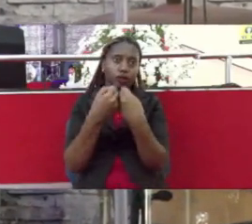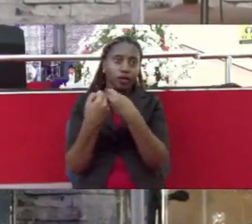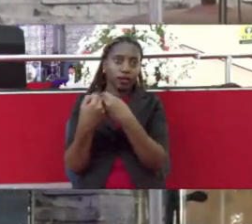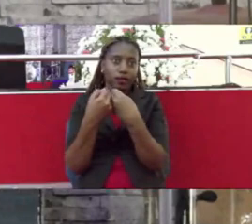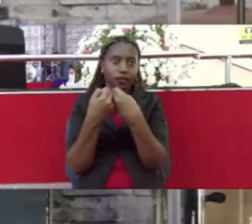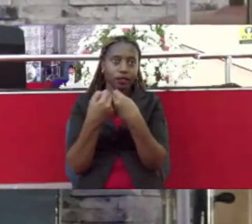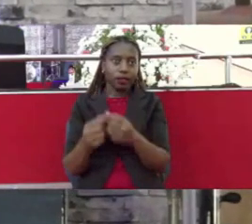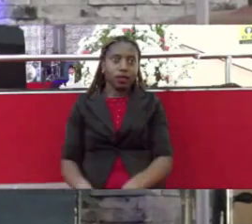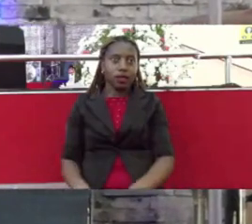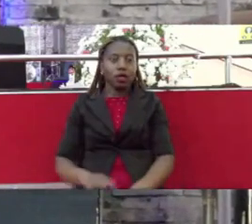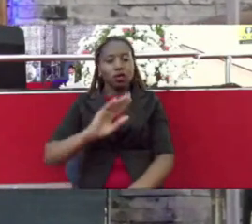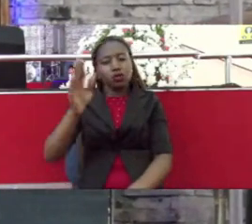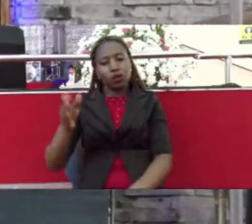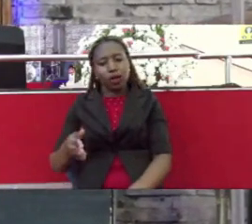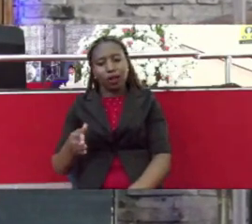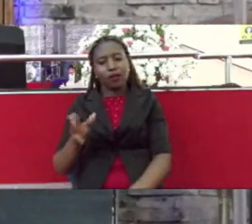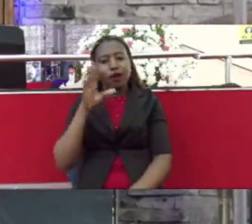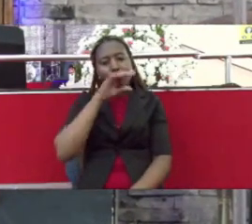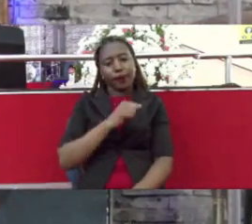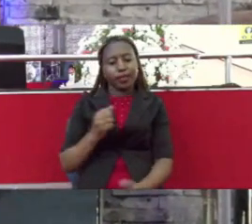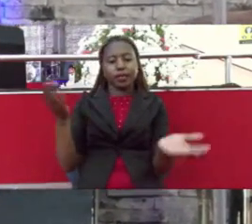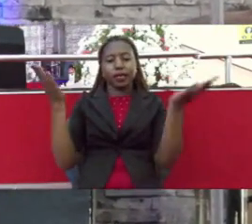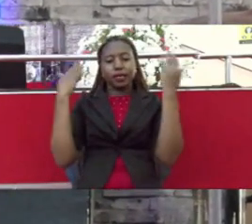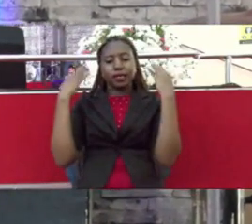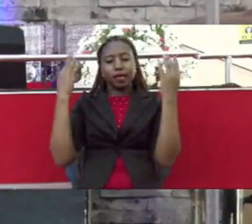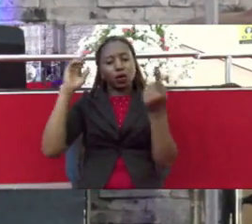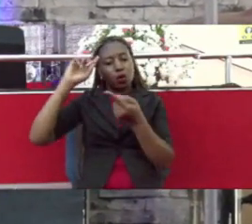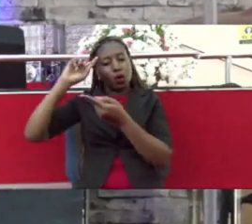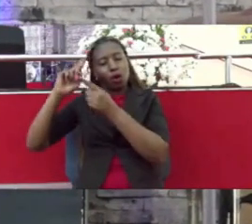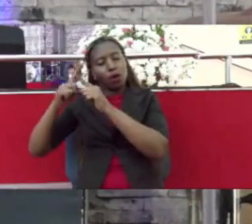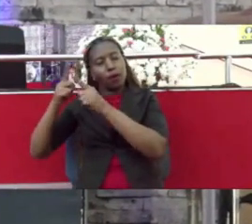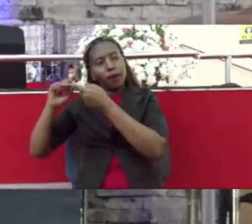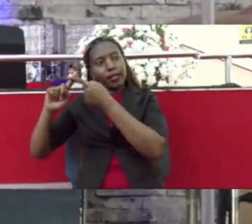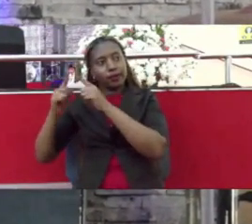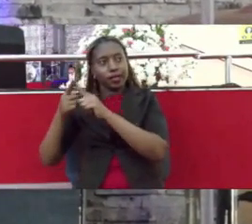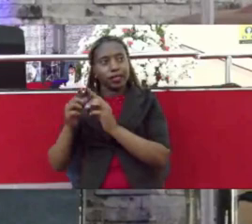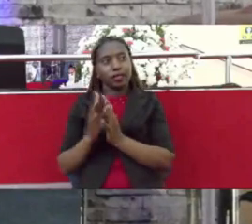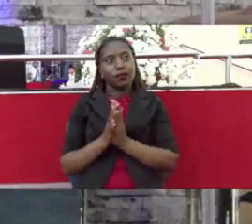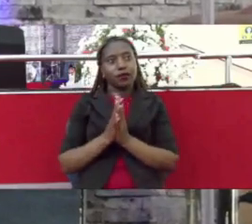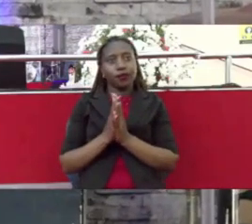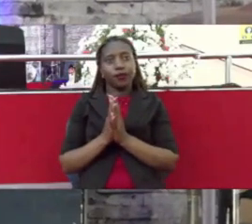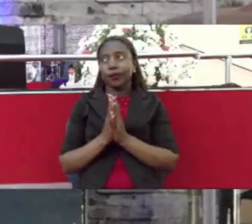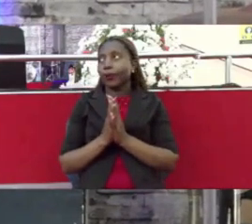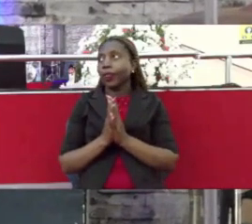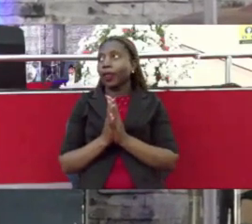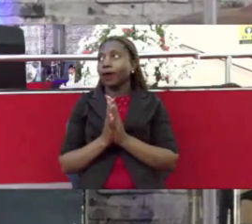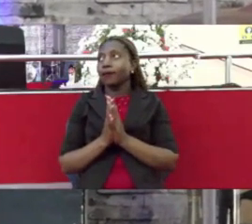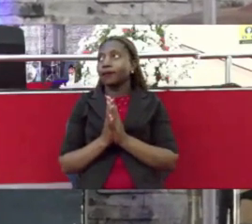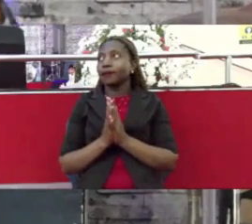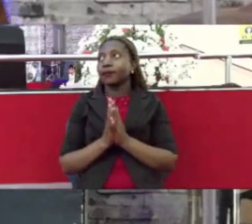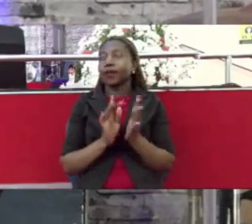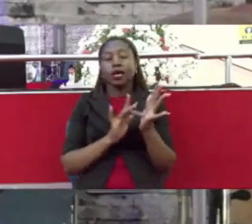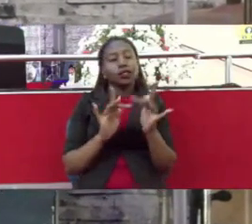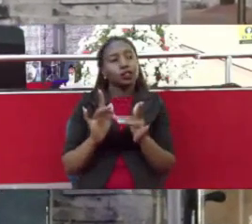should never miss the eternal perspective. Lakini tusikakose ile mtazamo wa umilele. Jesus